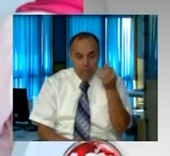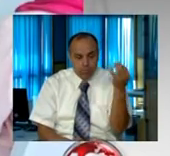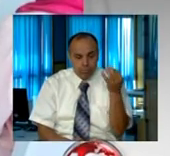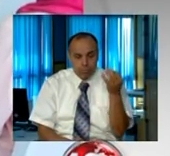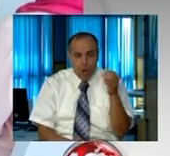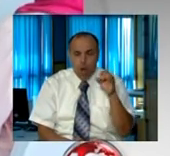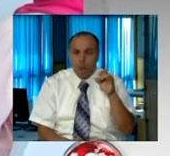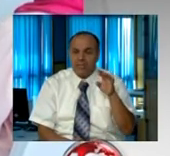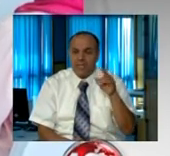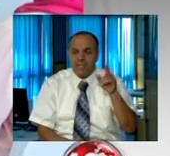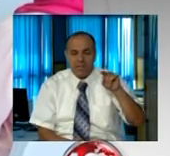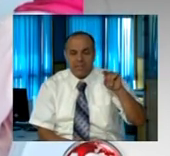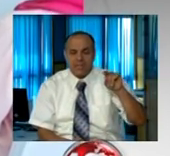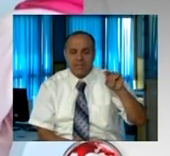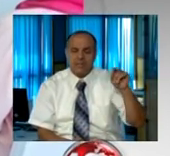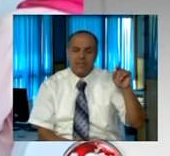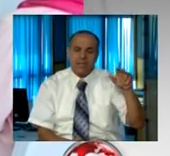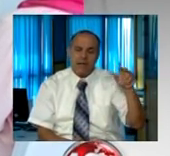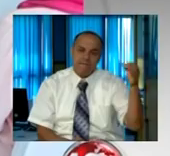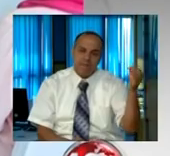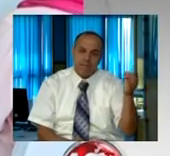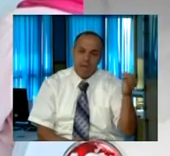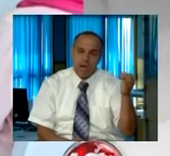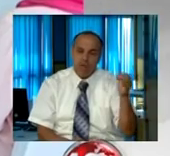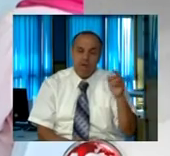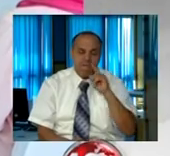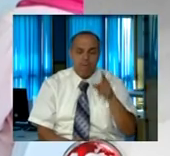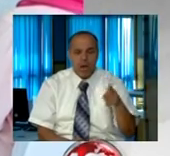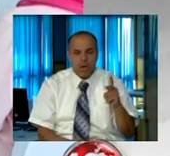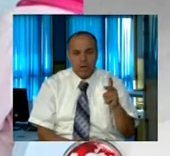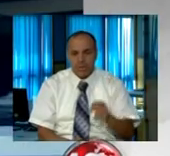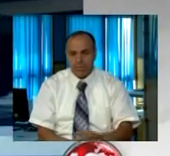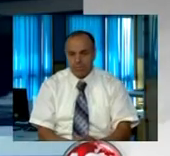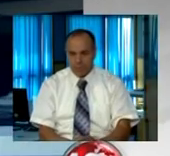حدود 15.3%، أغلبهم من الإناث.